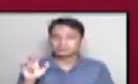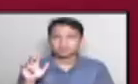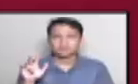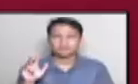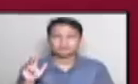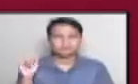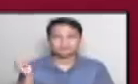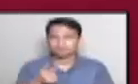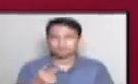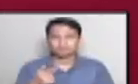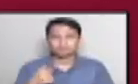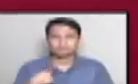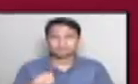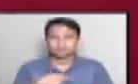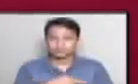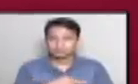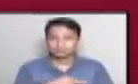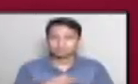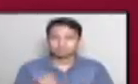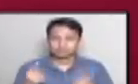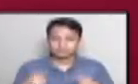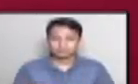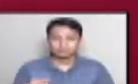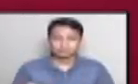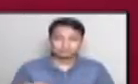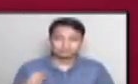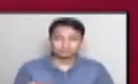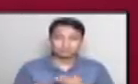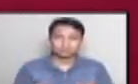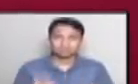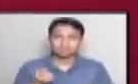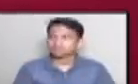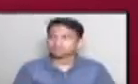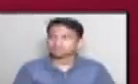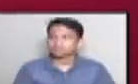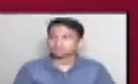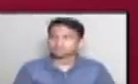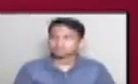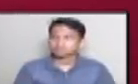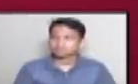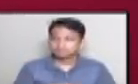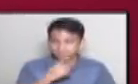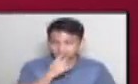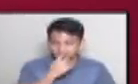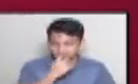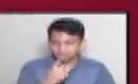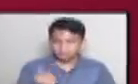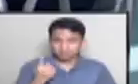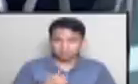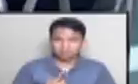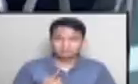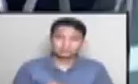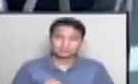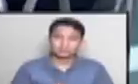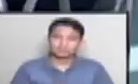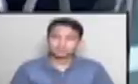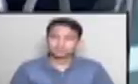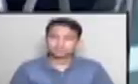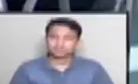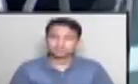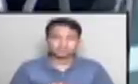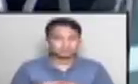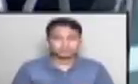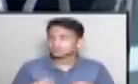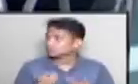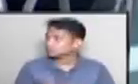tao, na ibibigay na ata yung sahod nila. Kaya kayo napunta ka dito dahil delayed sahod. So, yes, hindi na ibigay